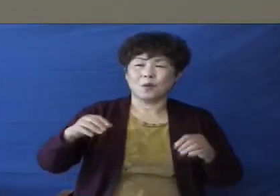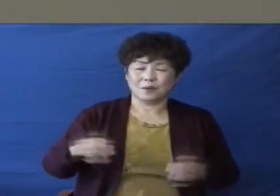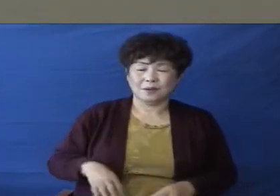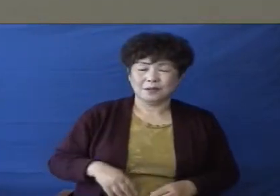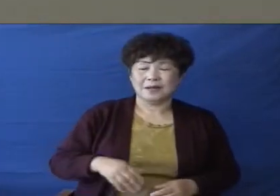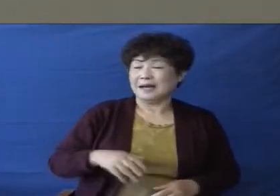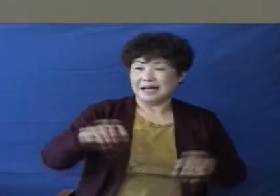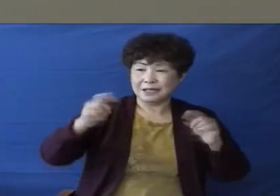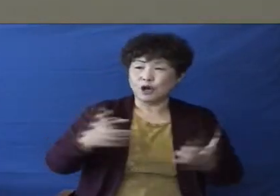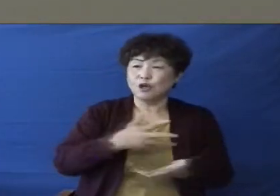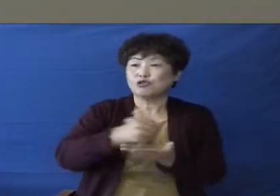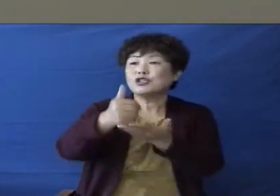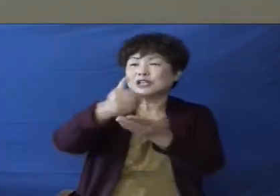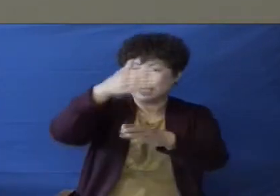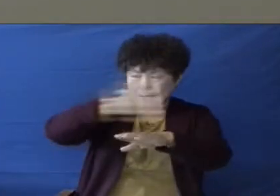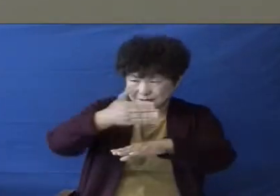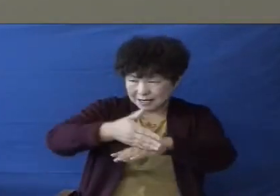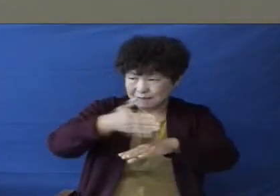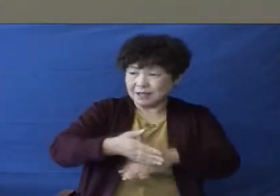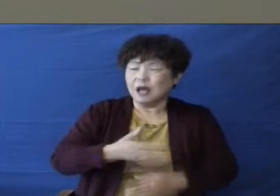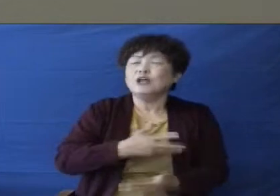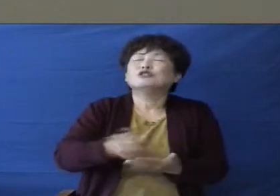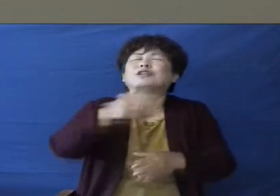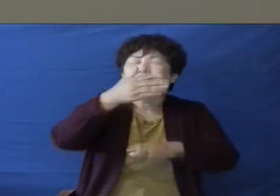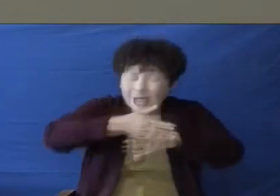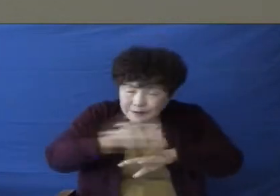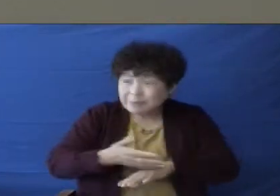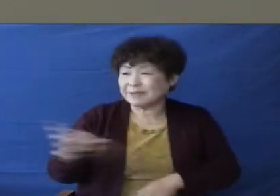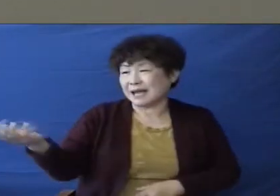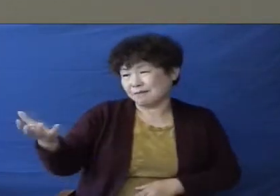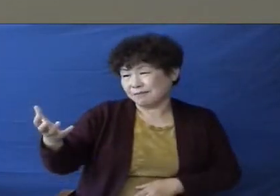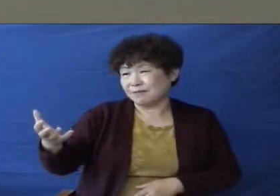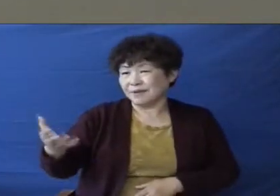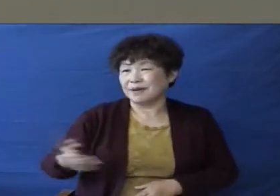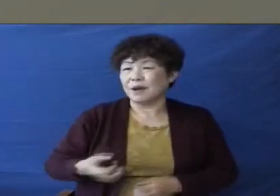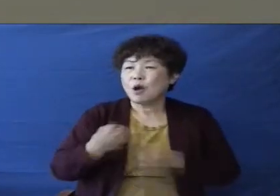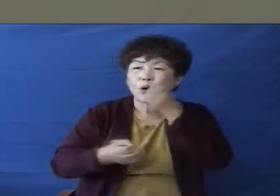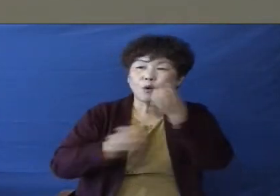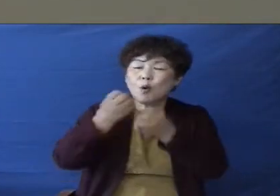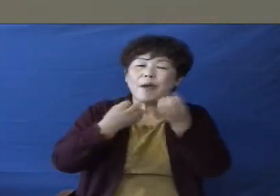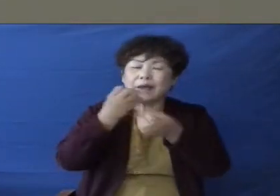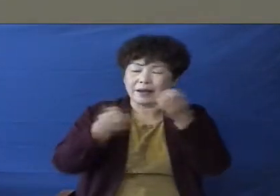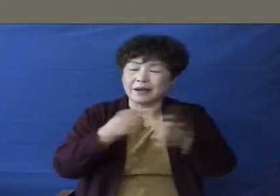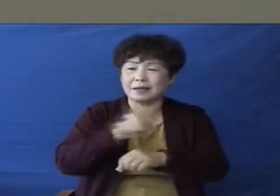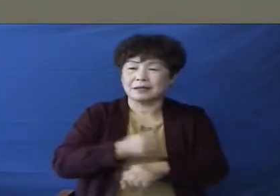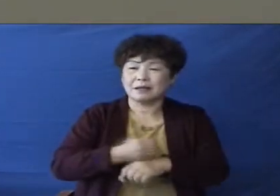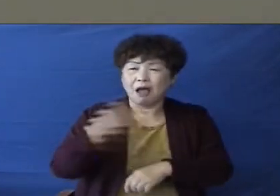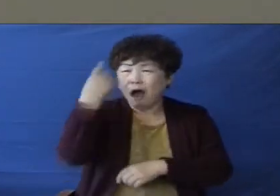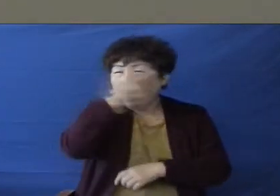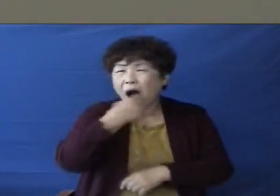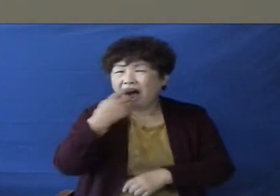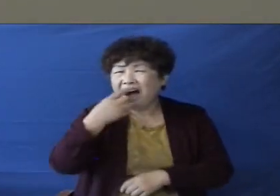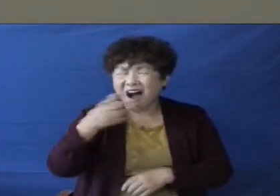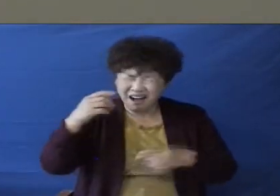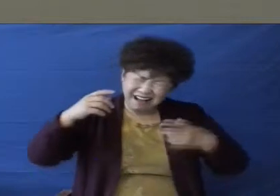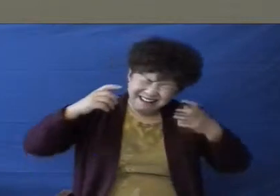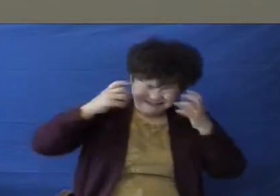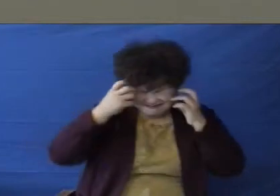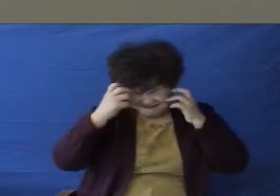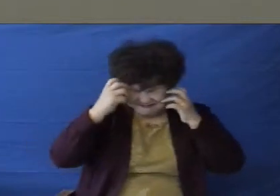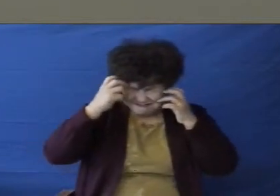주님 감사합니다 주님 감사합니다 라고 주님 감사 주님 갑자기 까마 전혀 얼굴표정 감사한 죽을 것